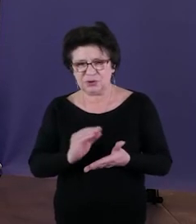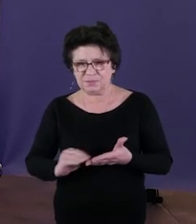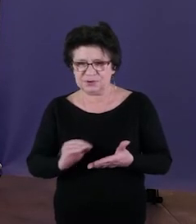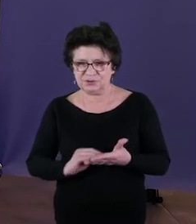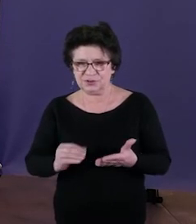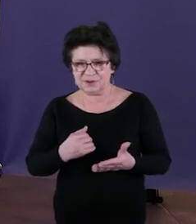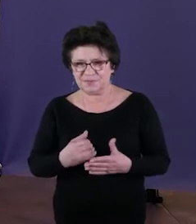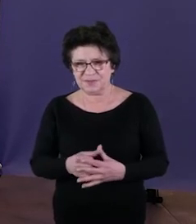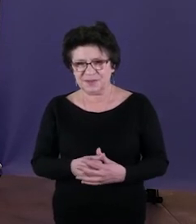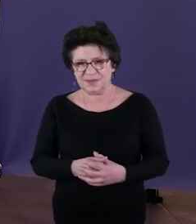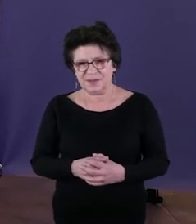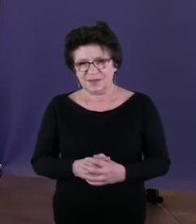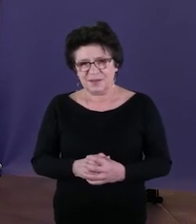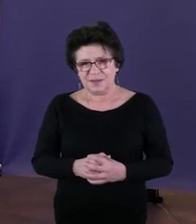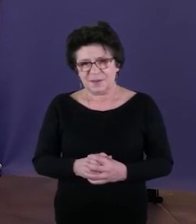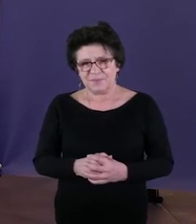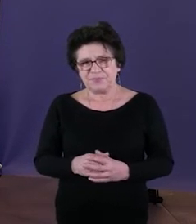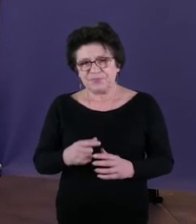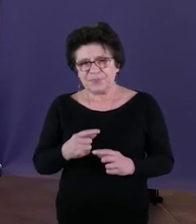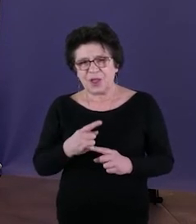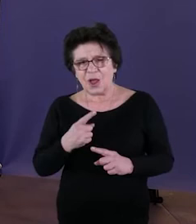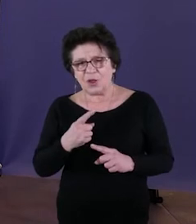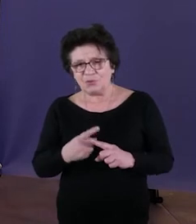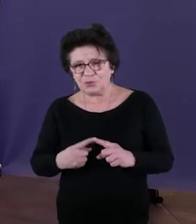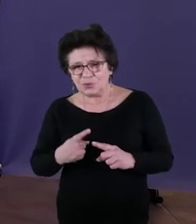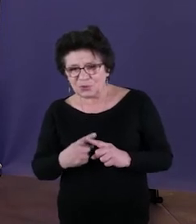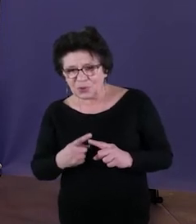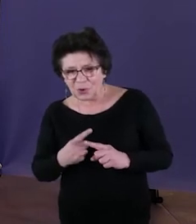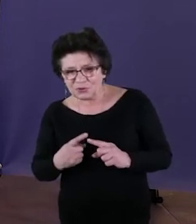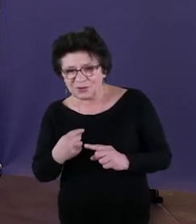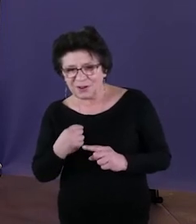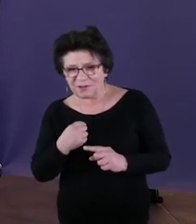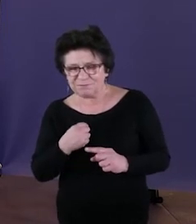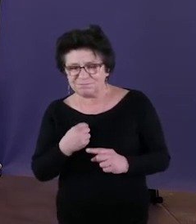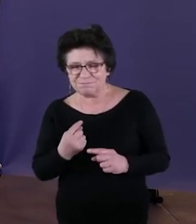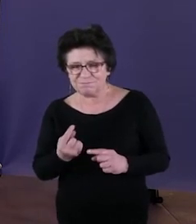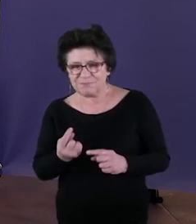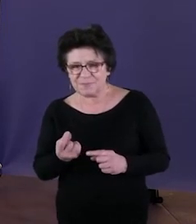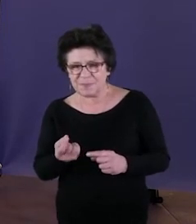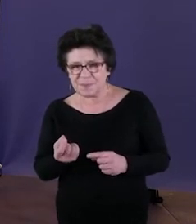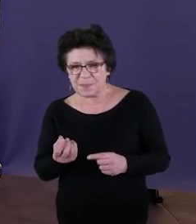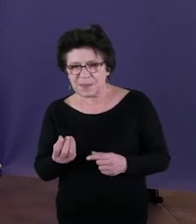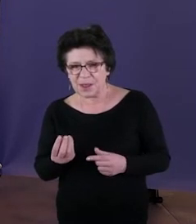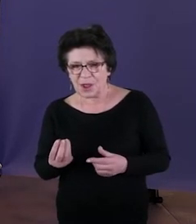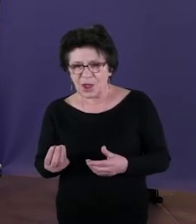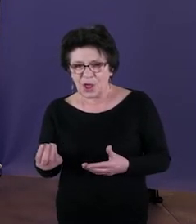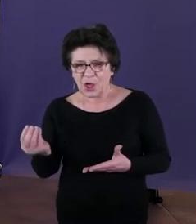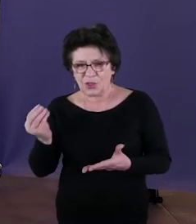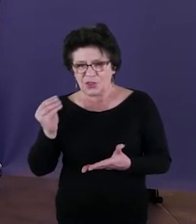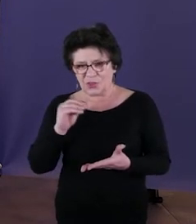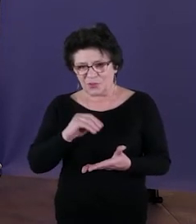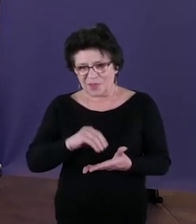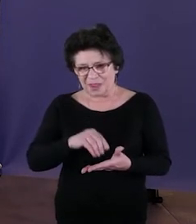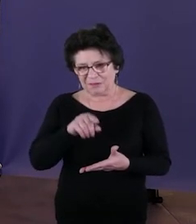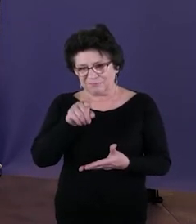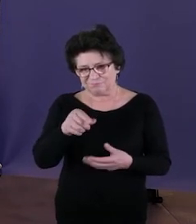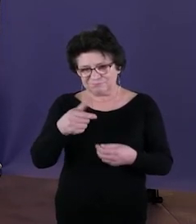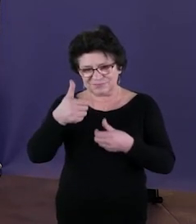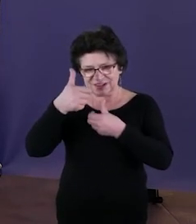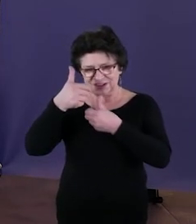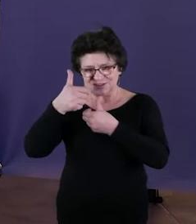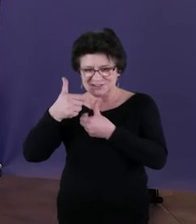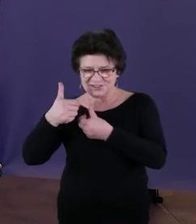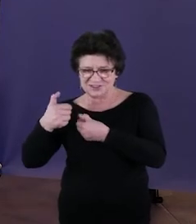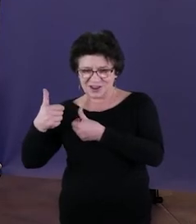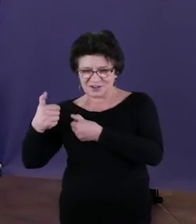kryminał i naprawdę troszkę to sobie dodaje mocno siadając naprzeciwko tego zdjęcia ale